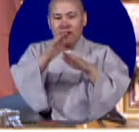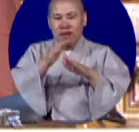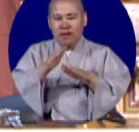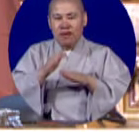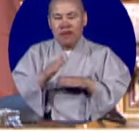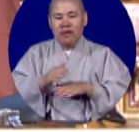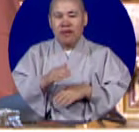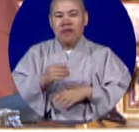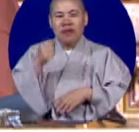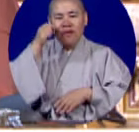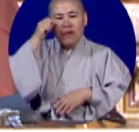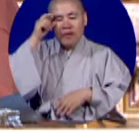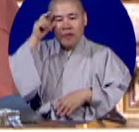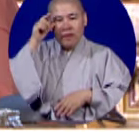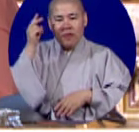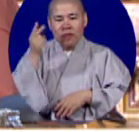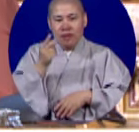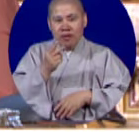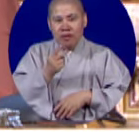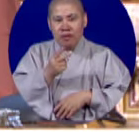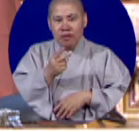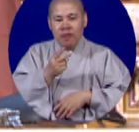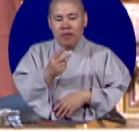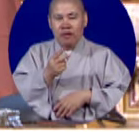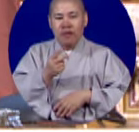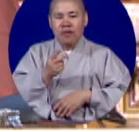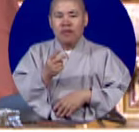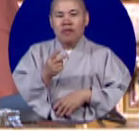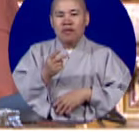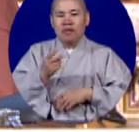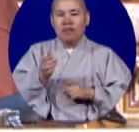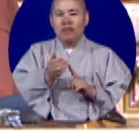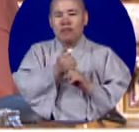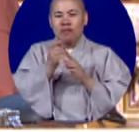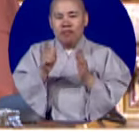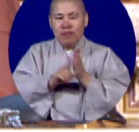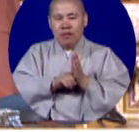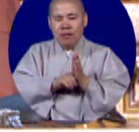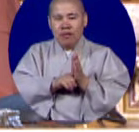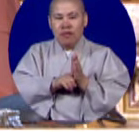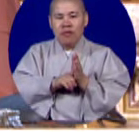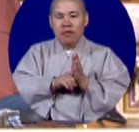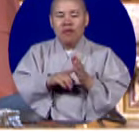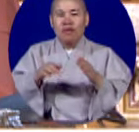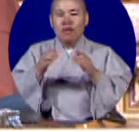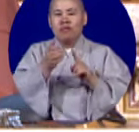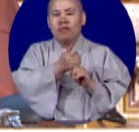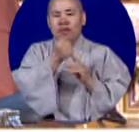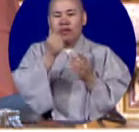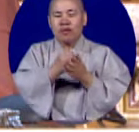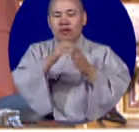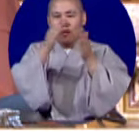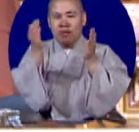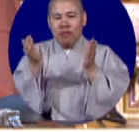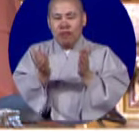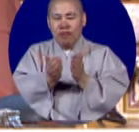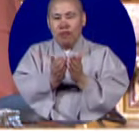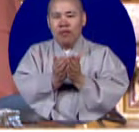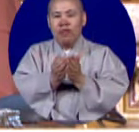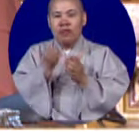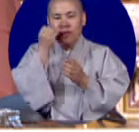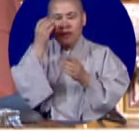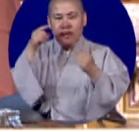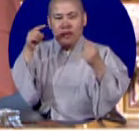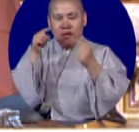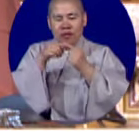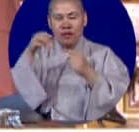뭐 열반이라든지 또 불신이라든지 부처님의 온갖 신통 광명이라든지